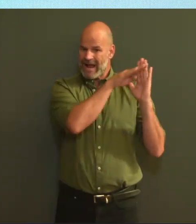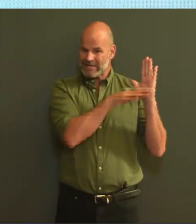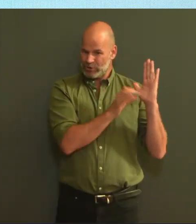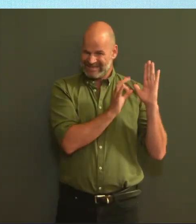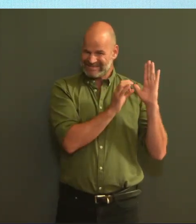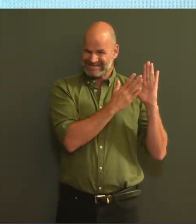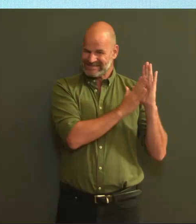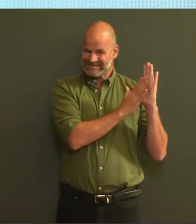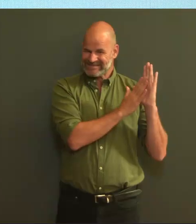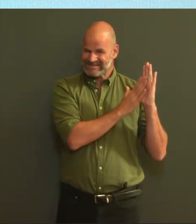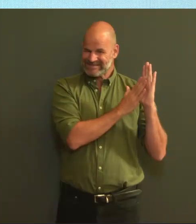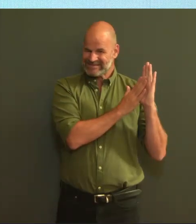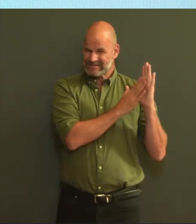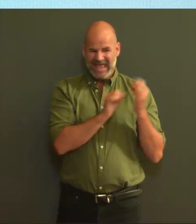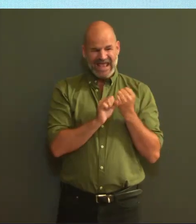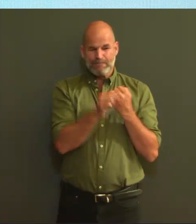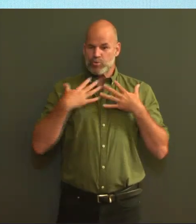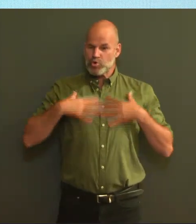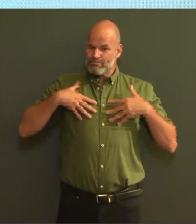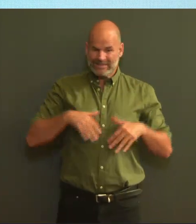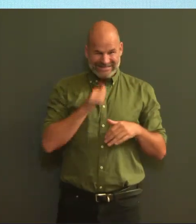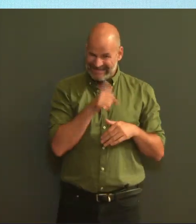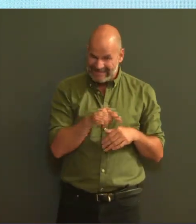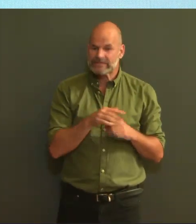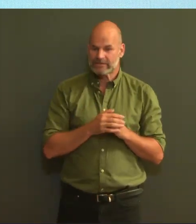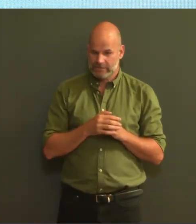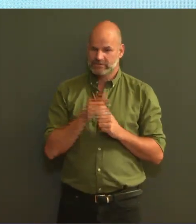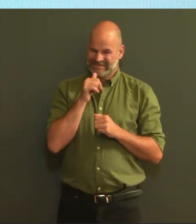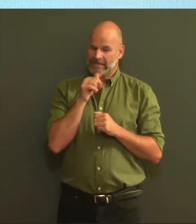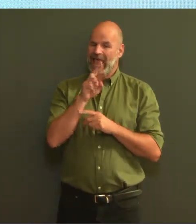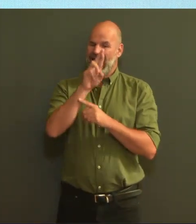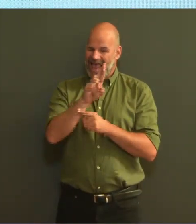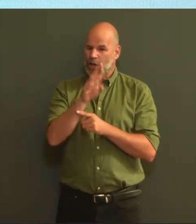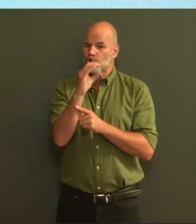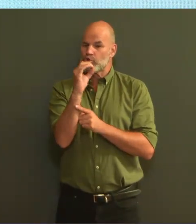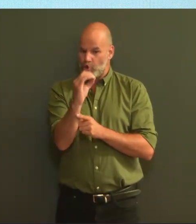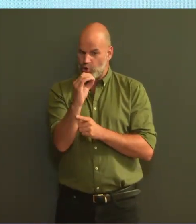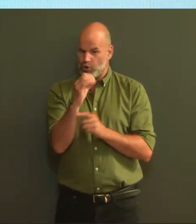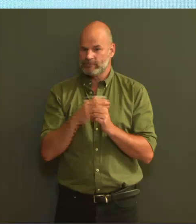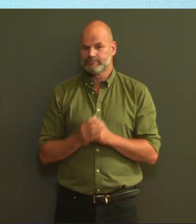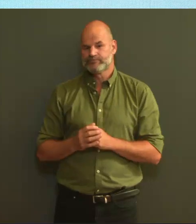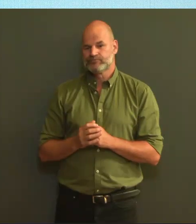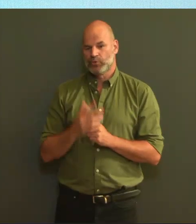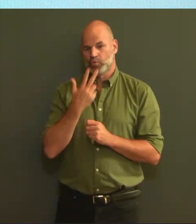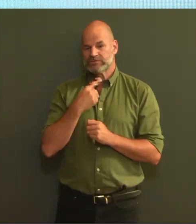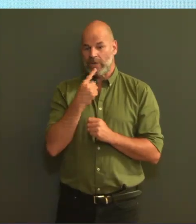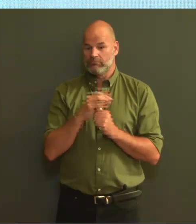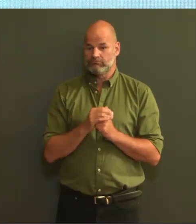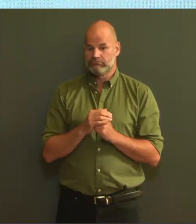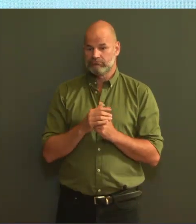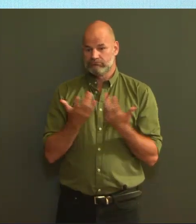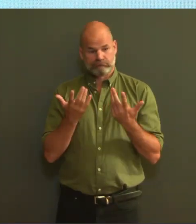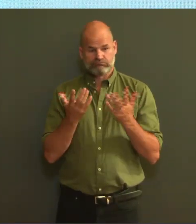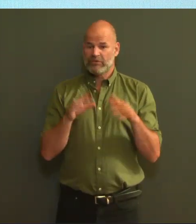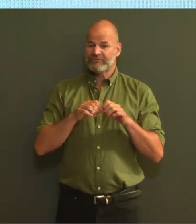besmettelijkheid van het virus wanneer je alles vrij zijn gang zou laten gaan. Dit werd vroeg berekend